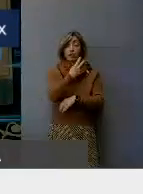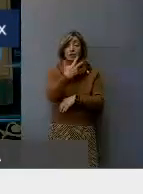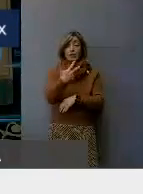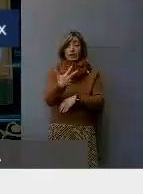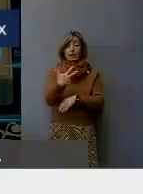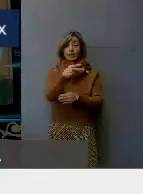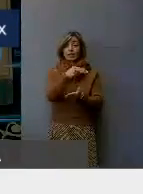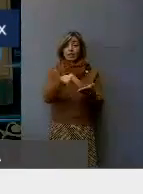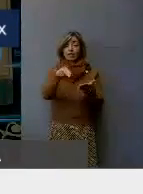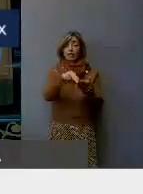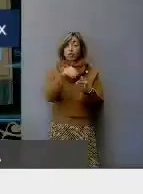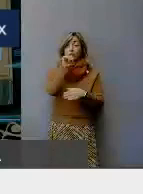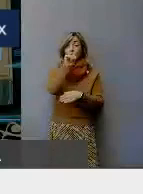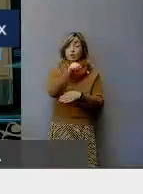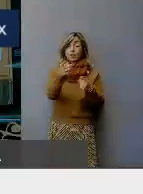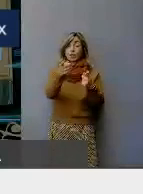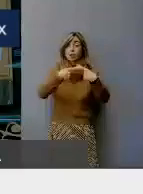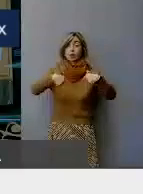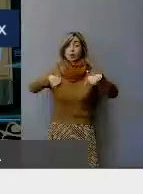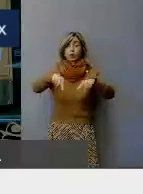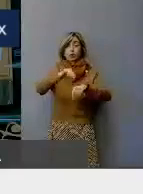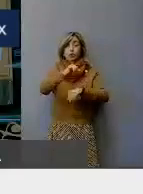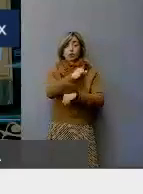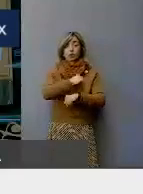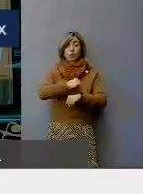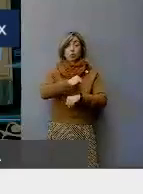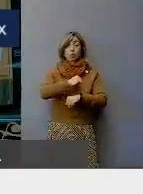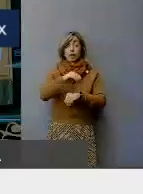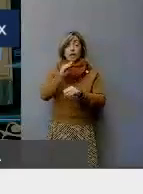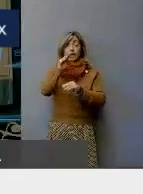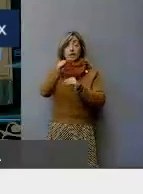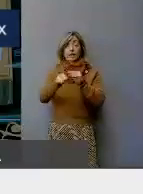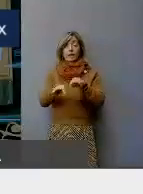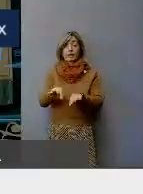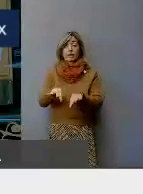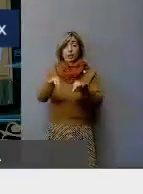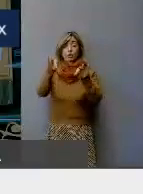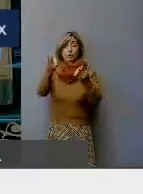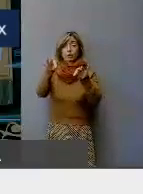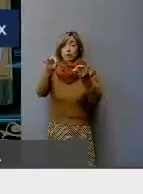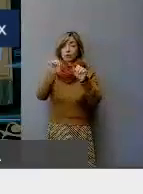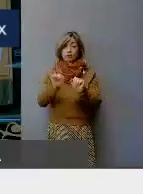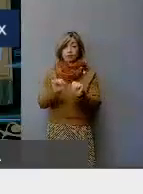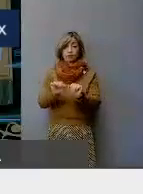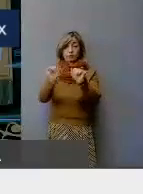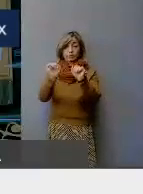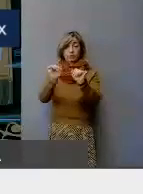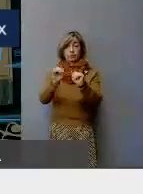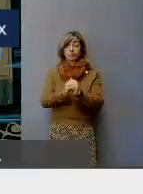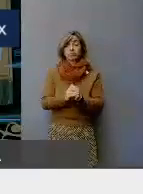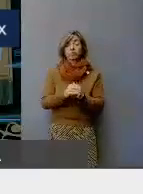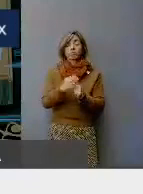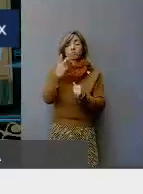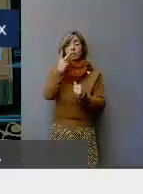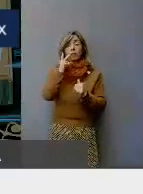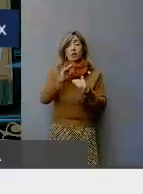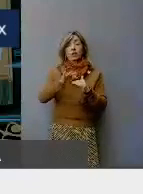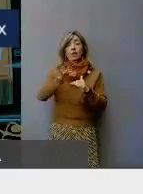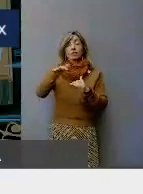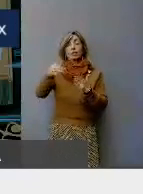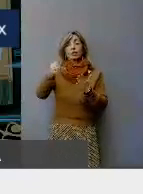consiglio comunale respinge la richiesta di sospensiva quindi andando alla trattazione dei documenti a corredo